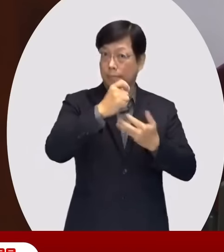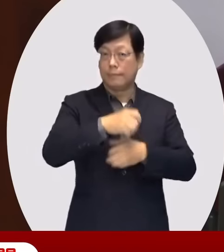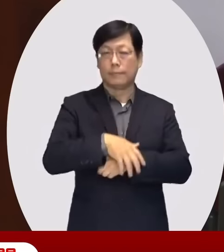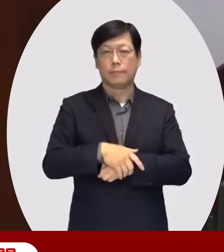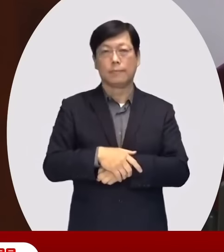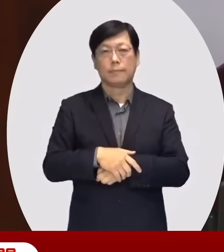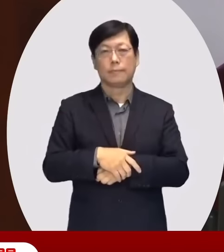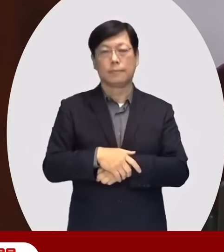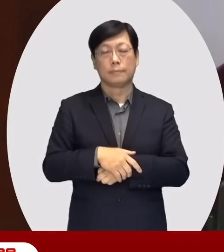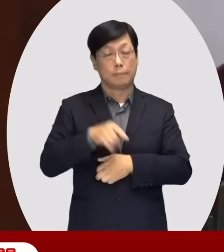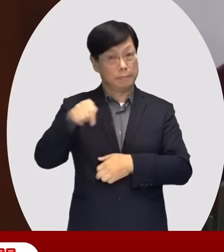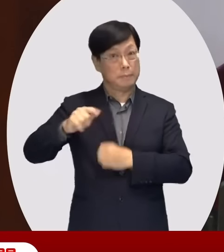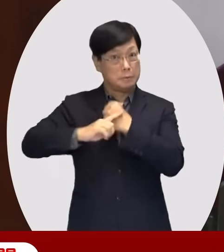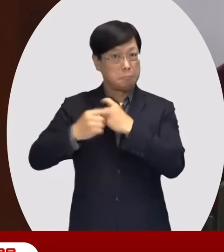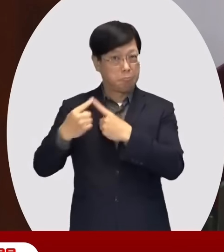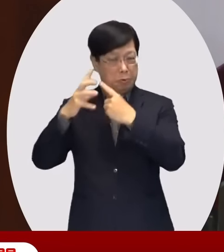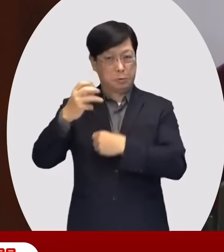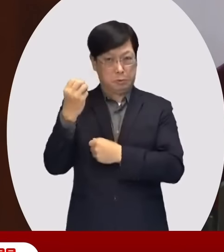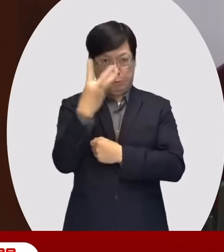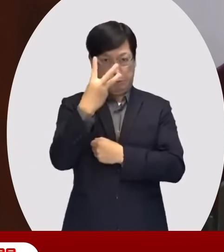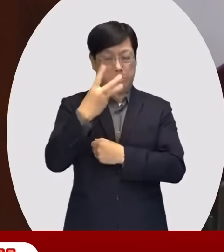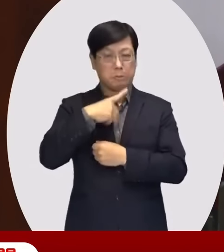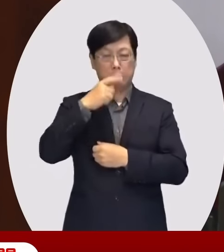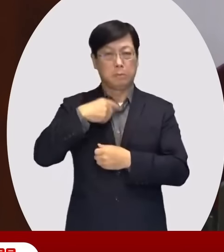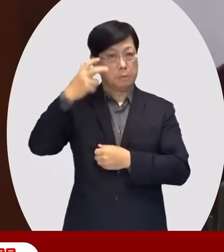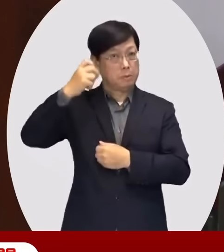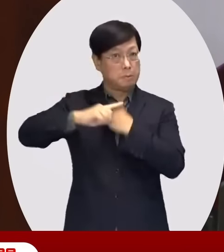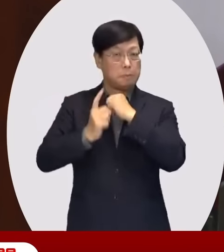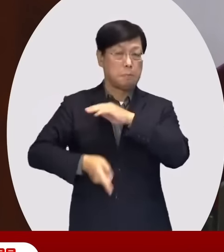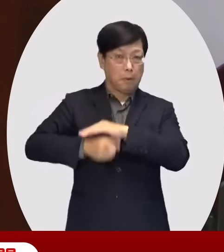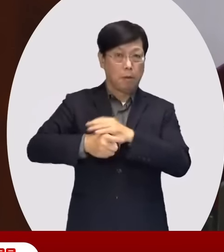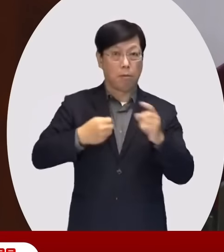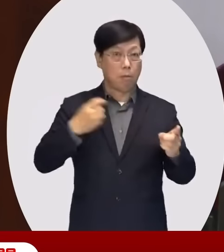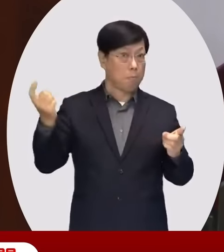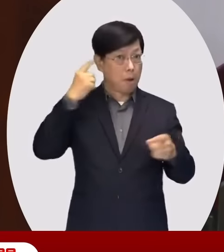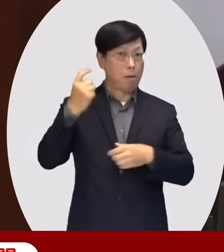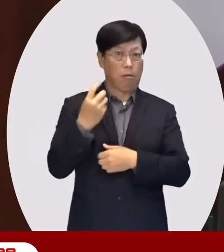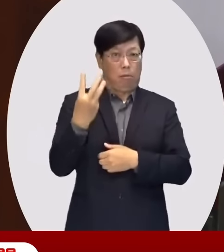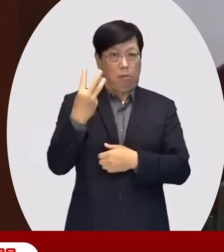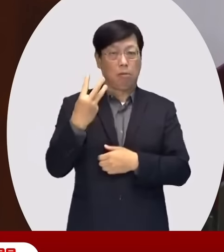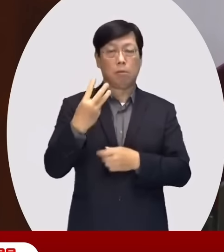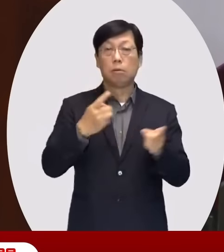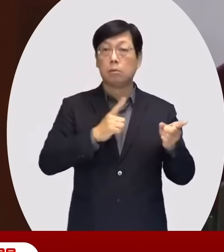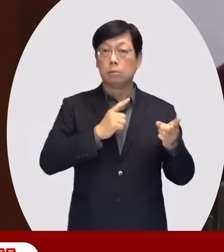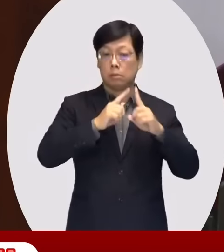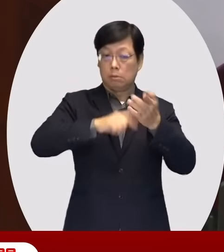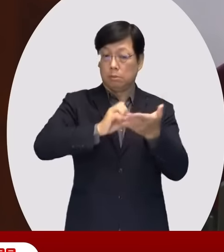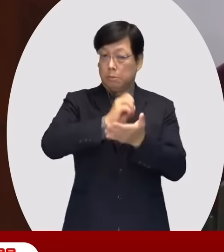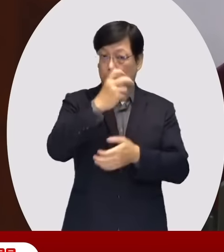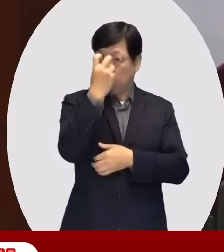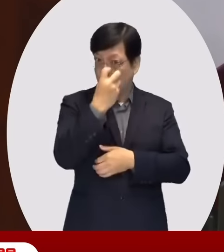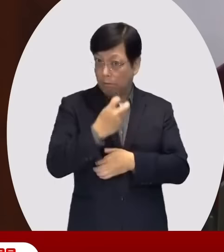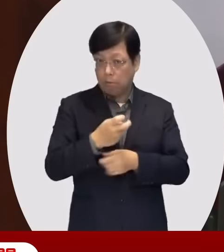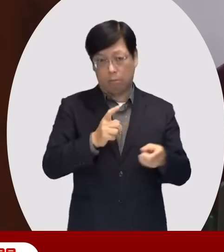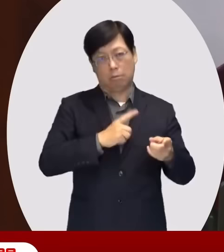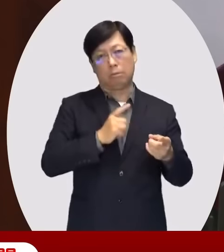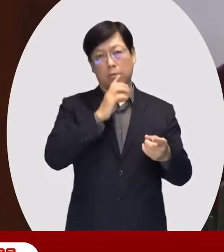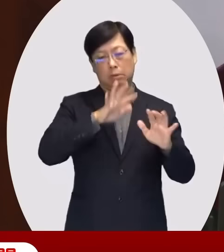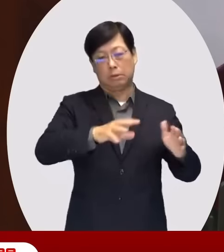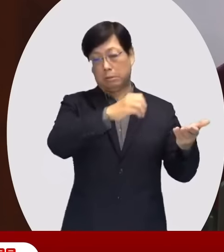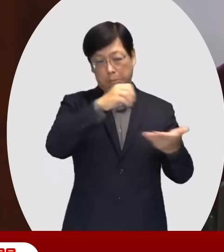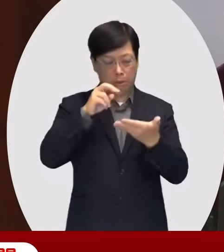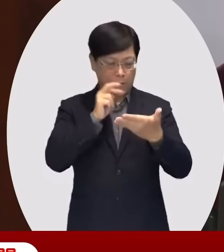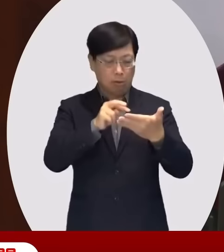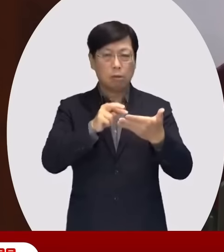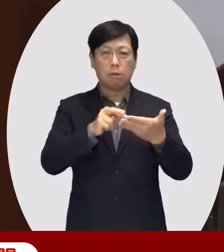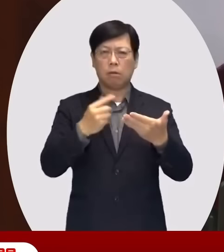说细征法案有三条违宪，对不起董教授，我听到是三条了，但是你的 PowerPoint 我仔细看，因为你也是今天